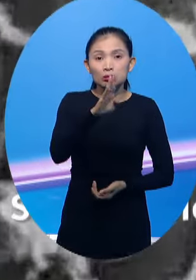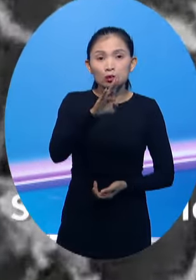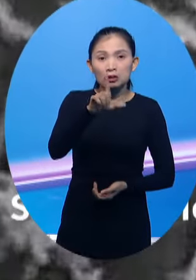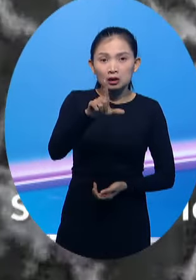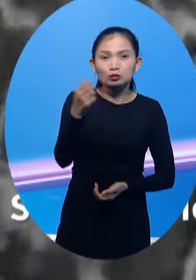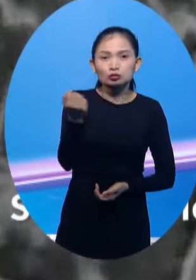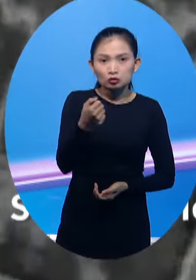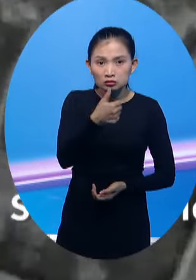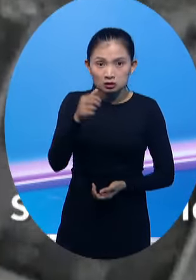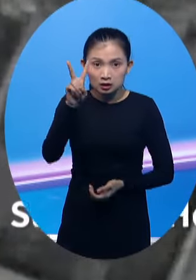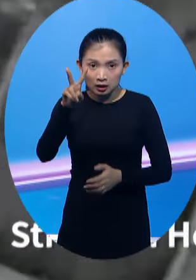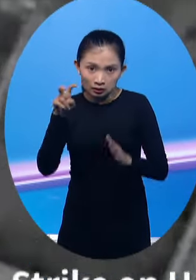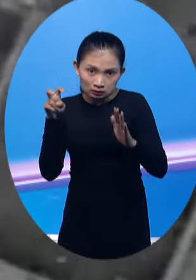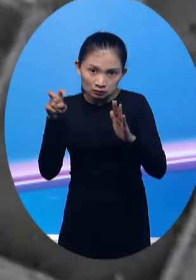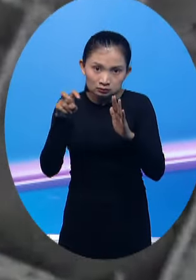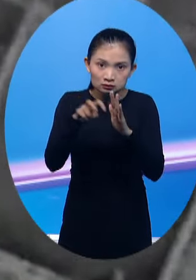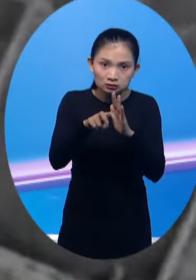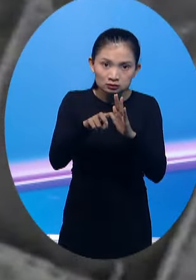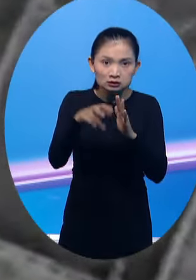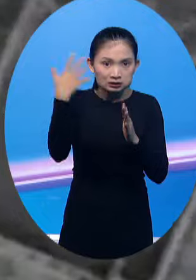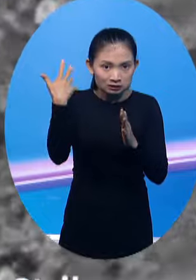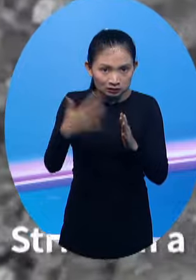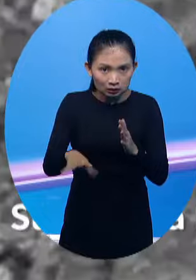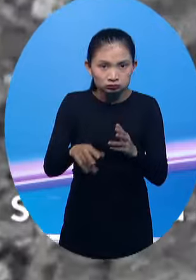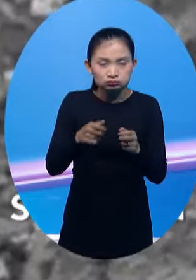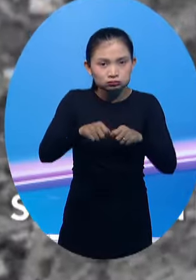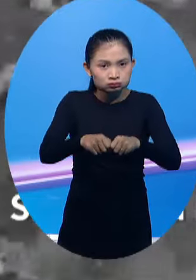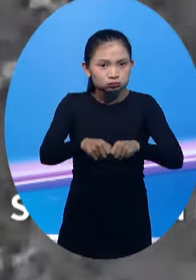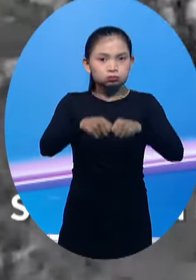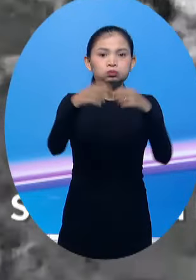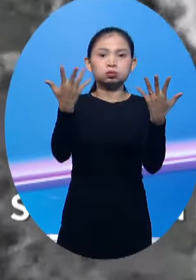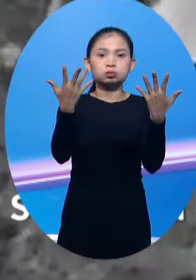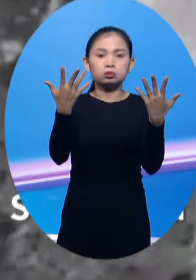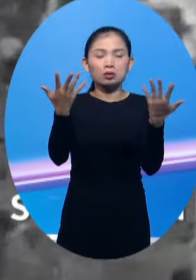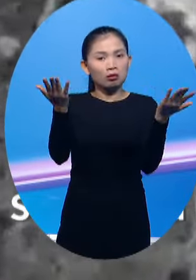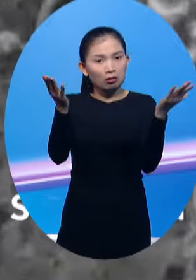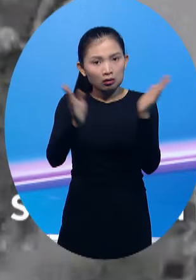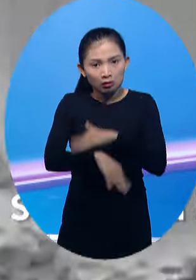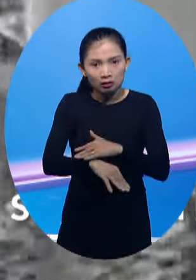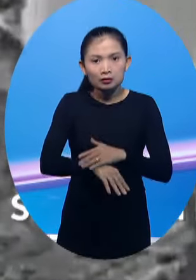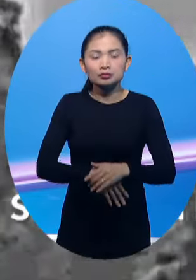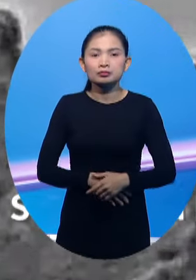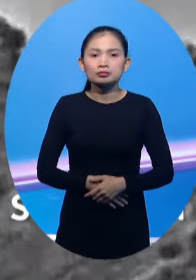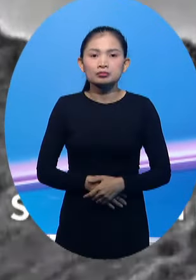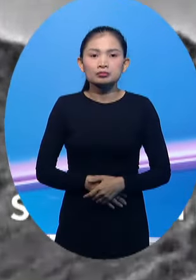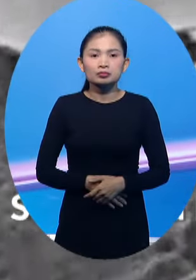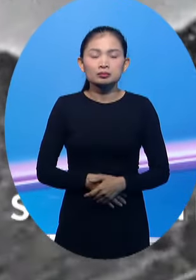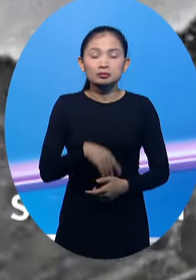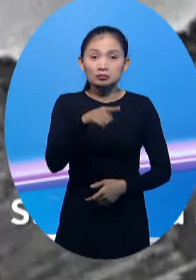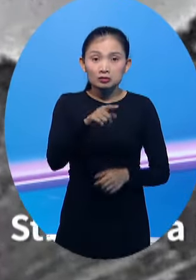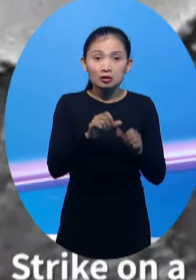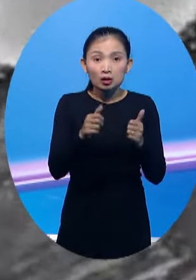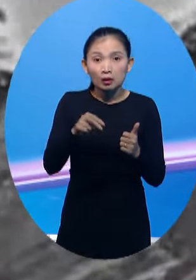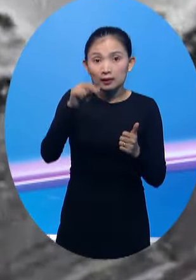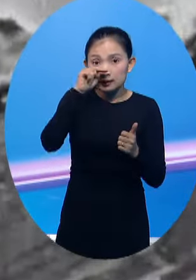vào Tòa nhà này trước khi phá quy tòa nhà hãng tin Reuters xác nhận vị trí dù tấn công là làng hula ở phía Nam